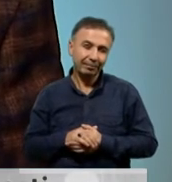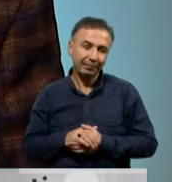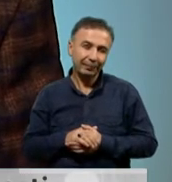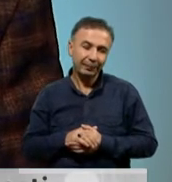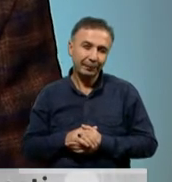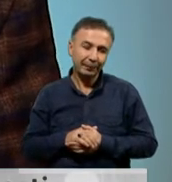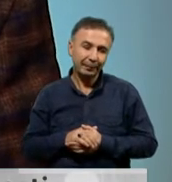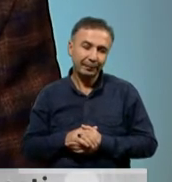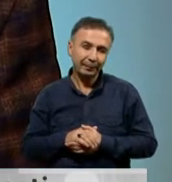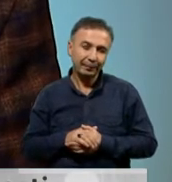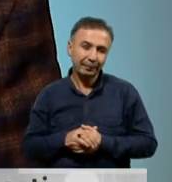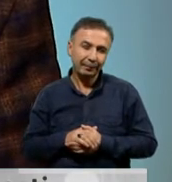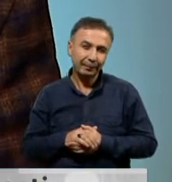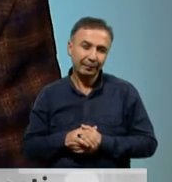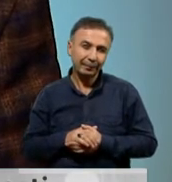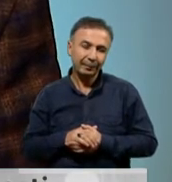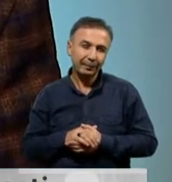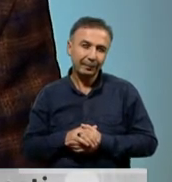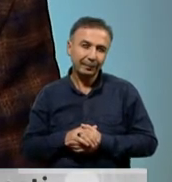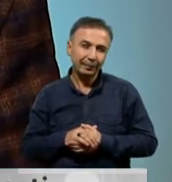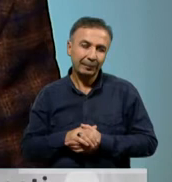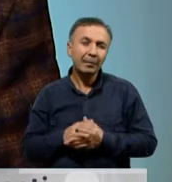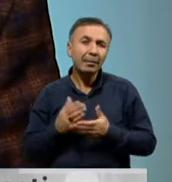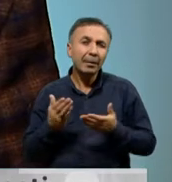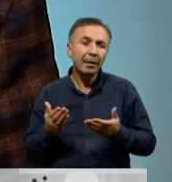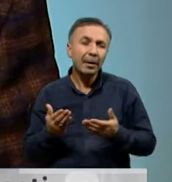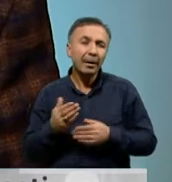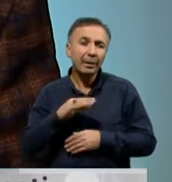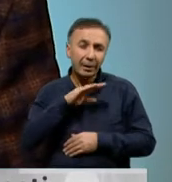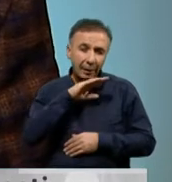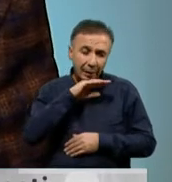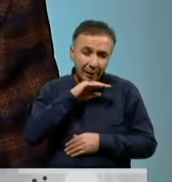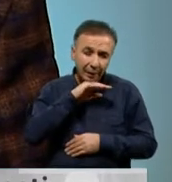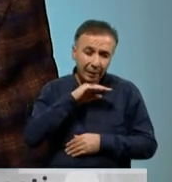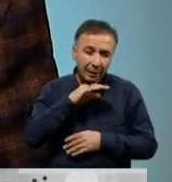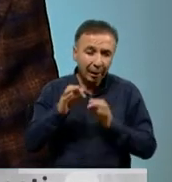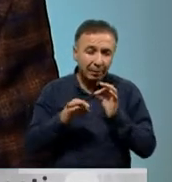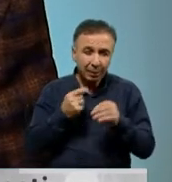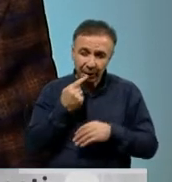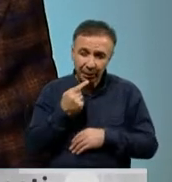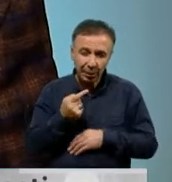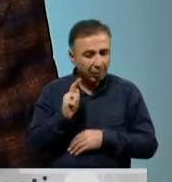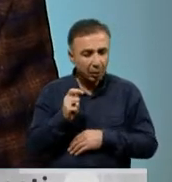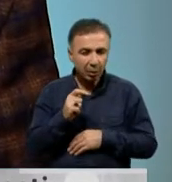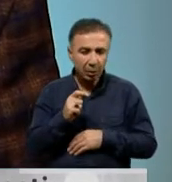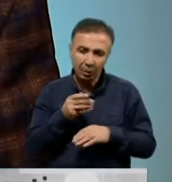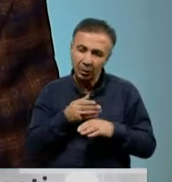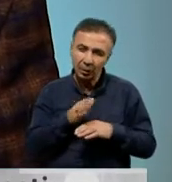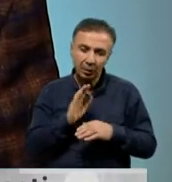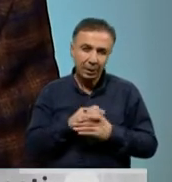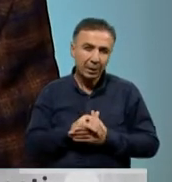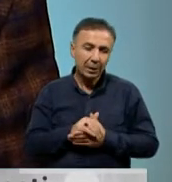bizim dediğimiz yapabilecek durumda Yani yaşlı amcamıza bunu söylese bile biraz zor